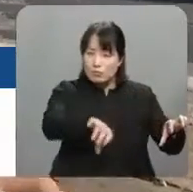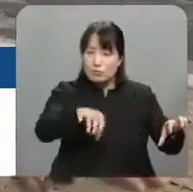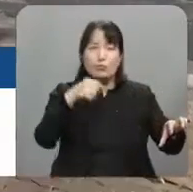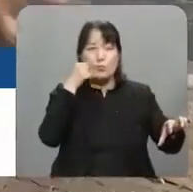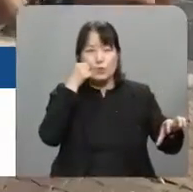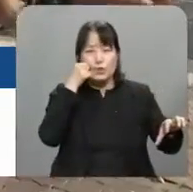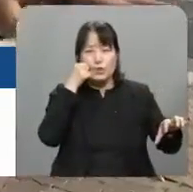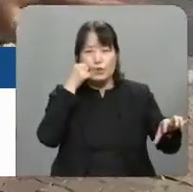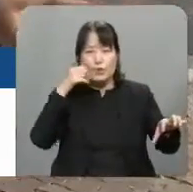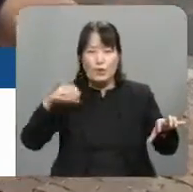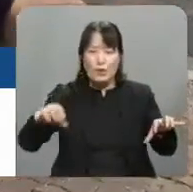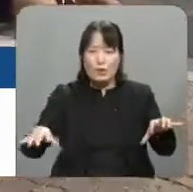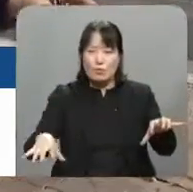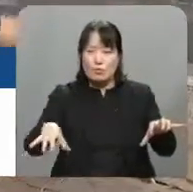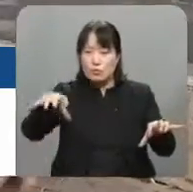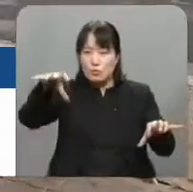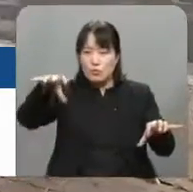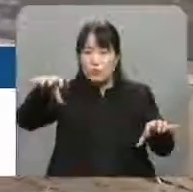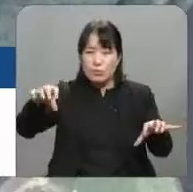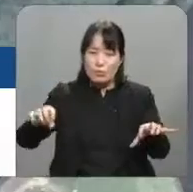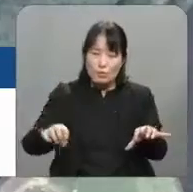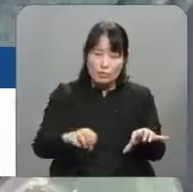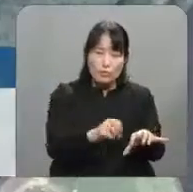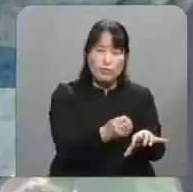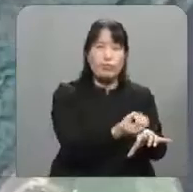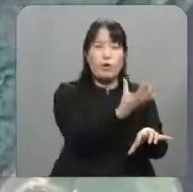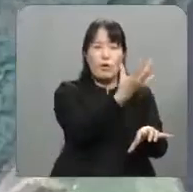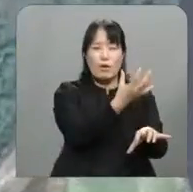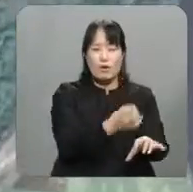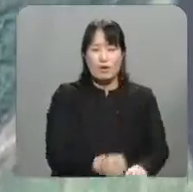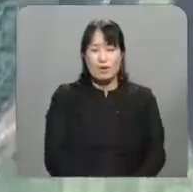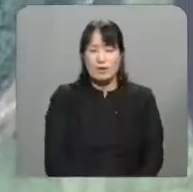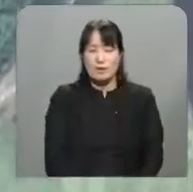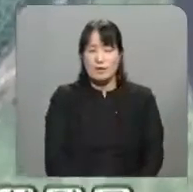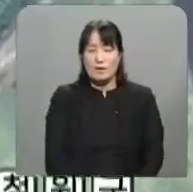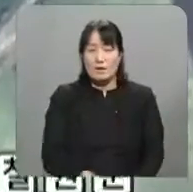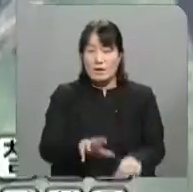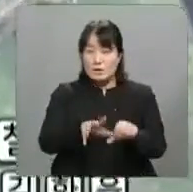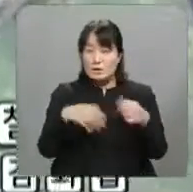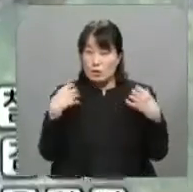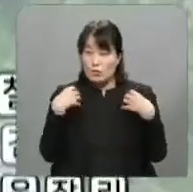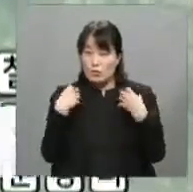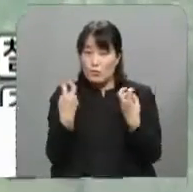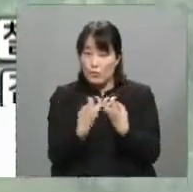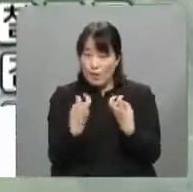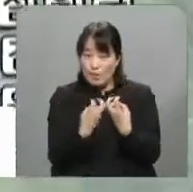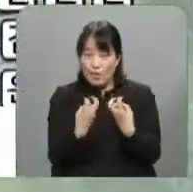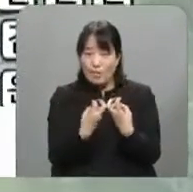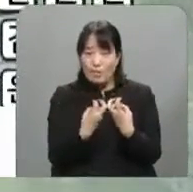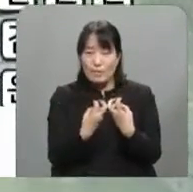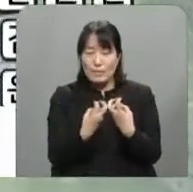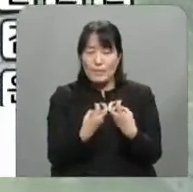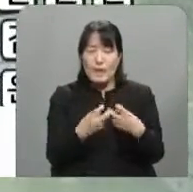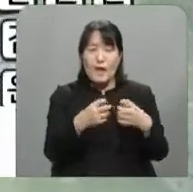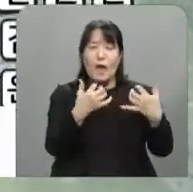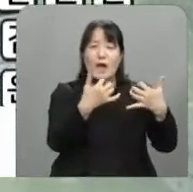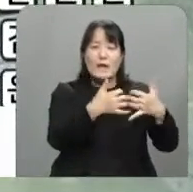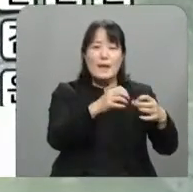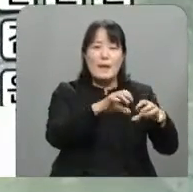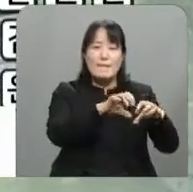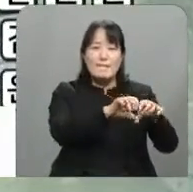반대로 온더 아는것 받으니까 용녀 가지고 이후 처럼 그리 내놓은 수에 예방책은 배수펌프장